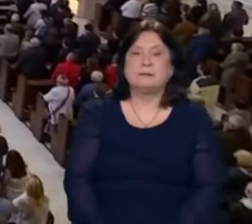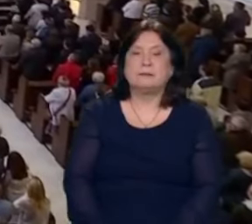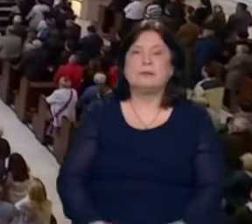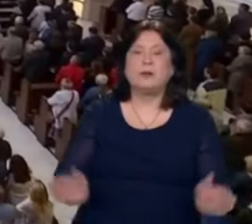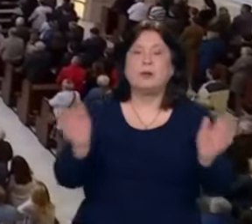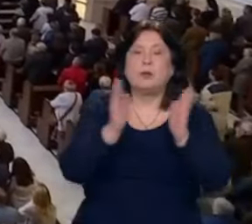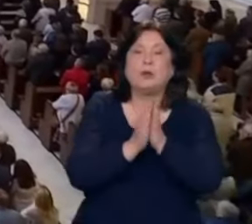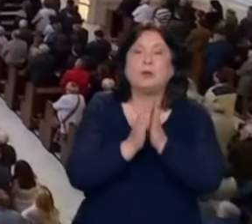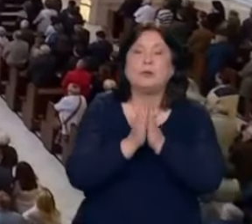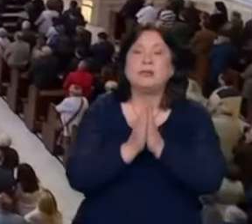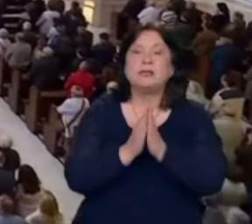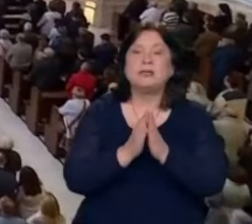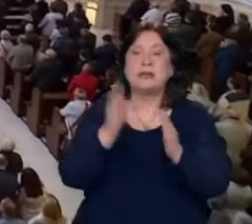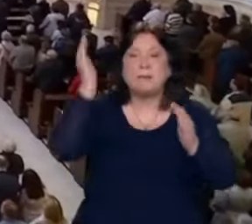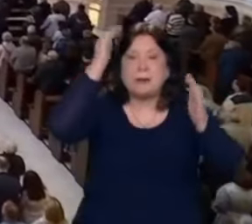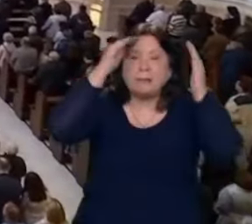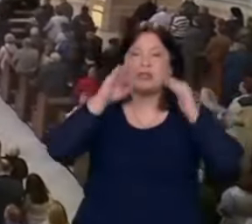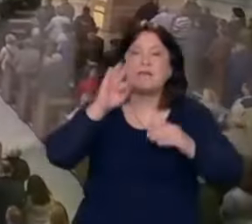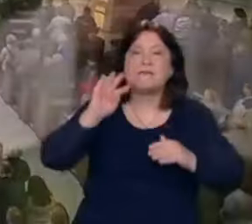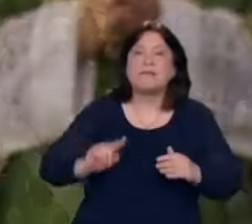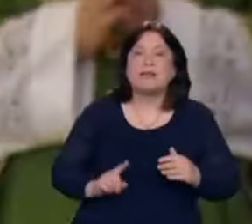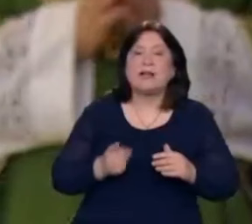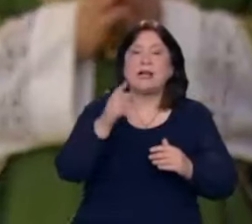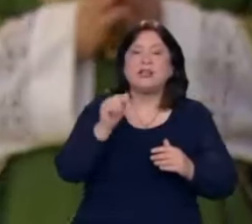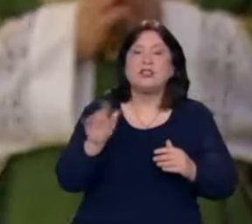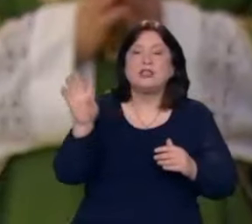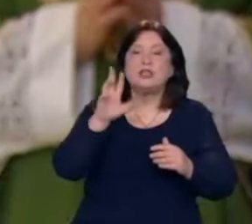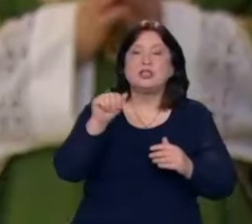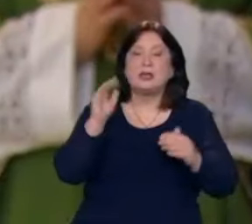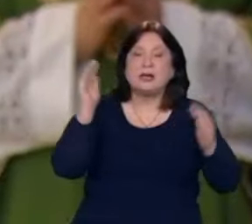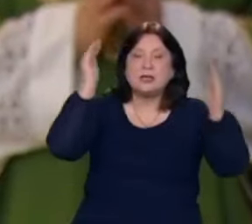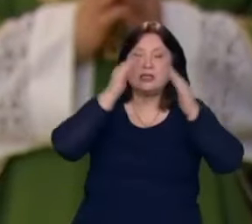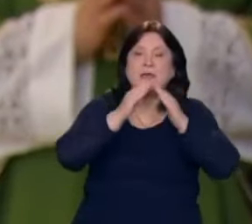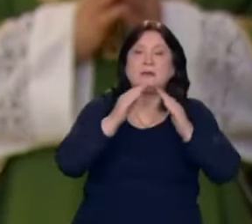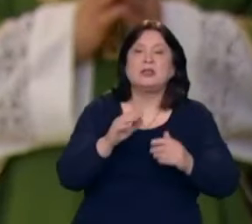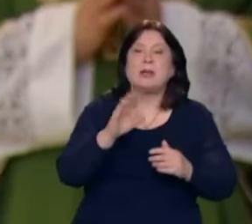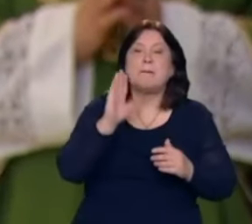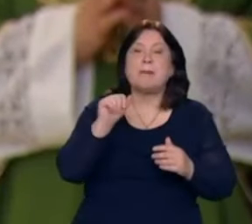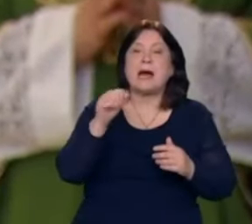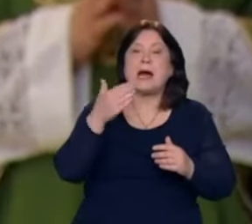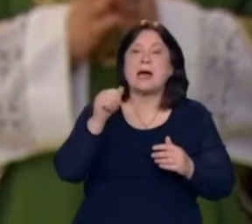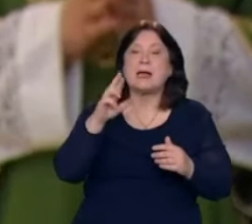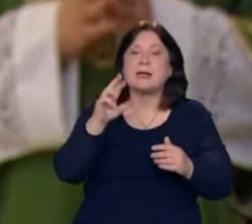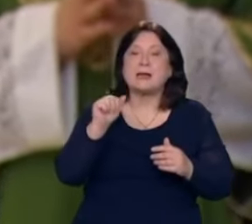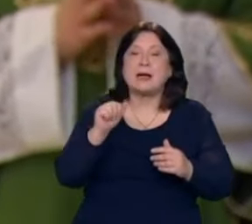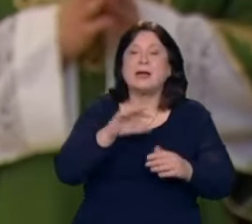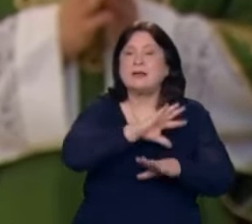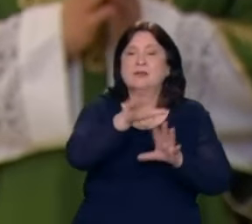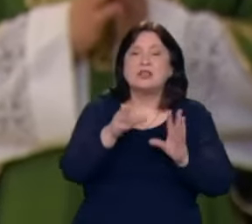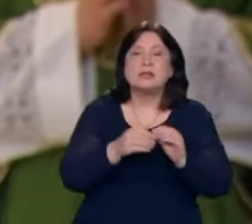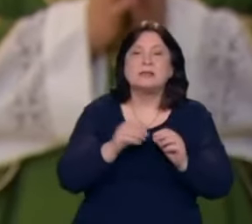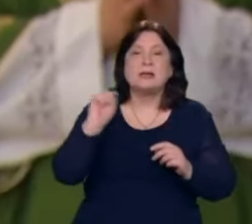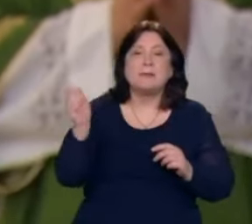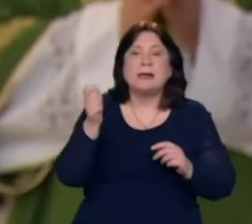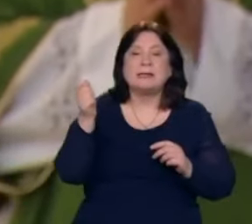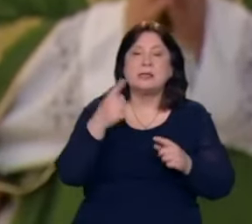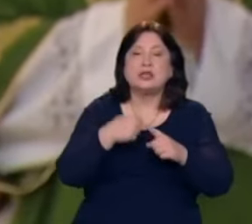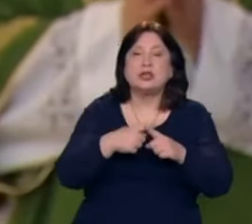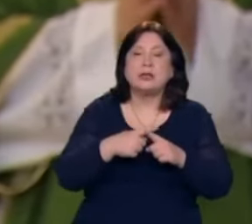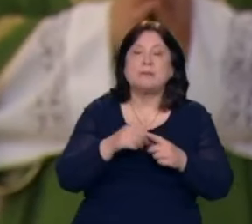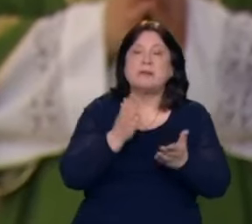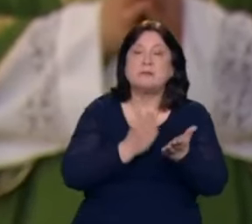Módlmy się za papieża Franciszka księdza arcybiskupa Marka i wszystkich pasterzy kościoła aby swoją